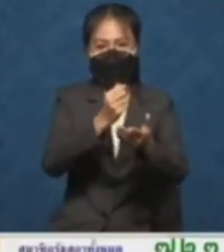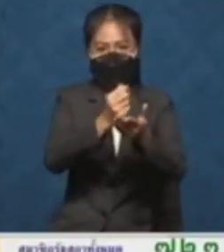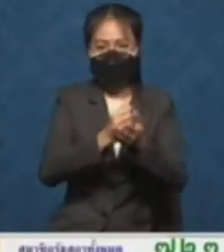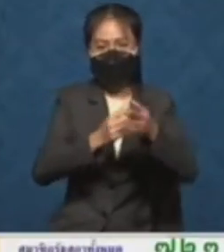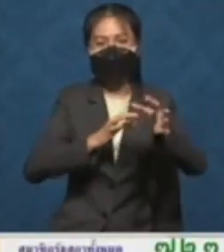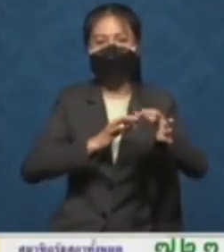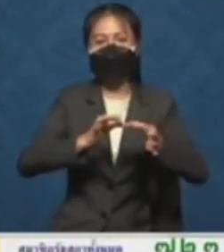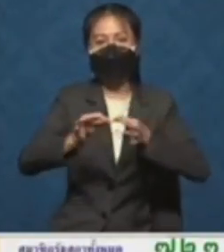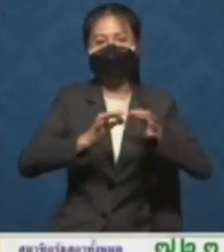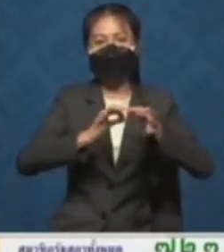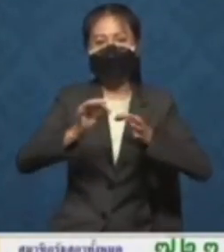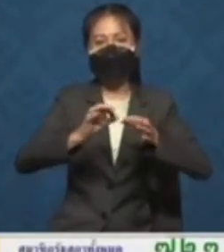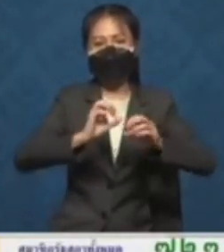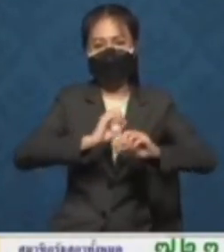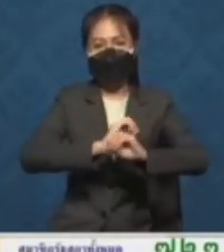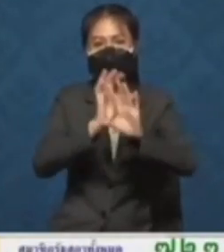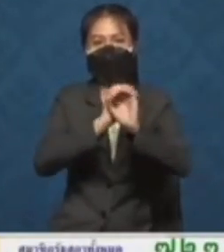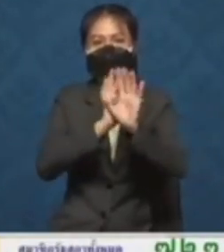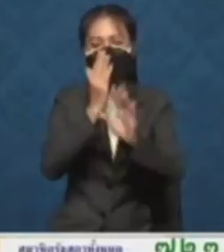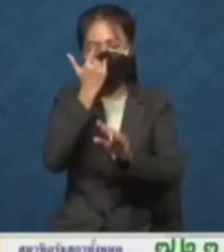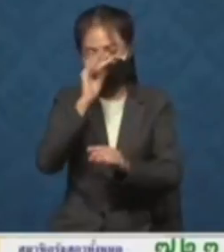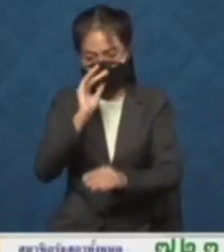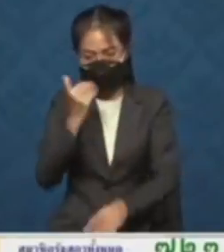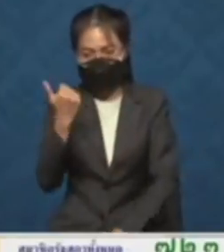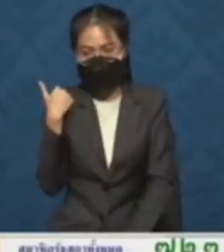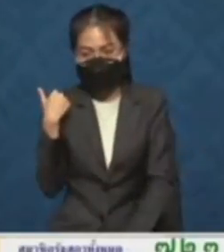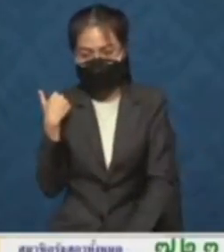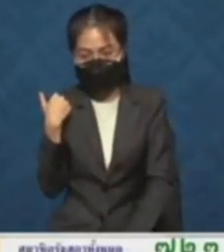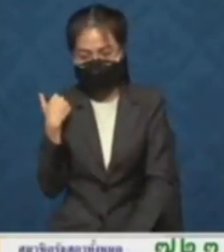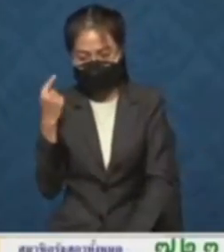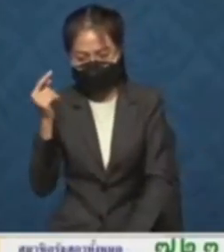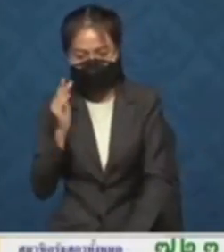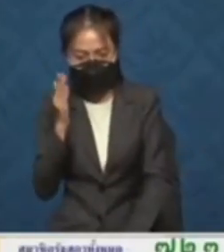เรื่องนี้ให้ชัดเจนครับเพราะมีผลต่อการตัดสินใ